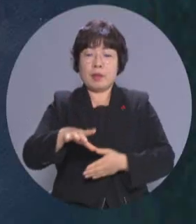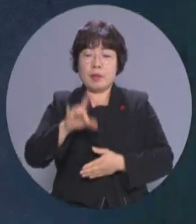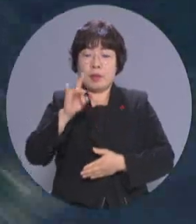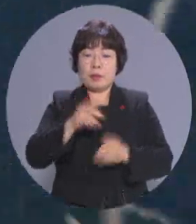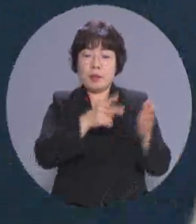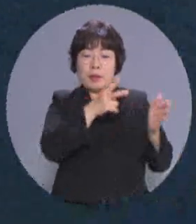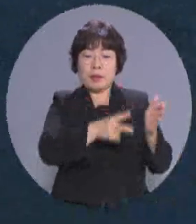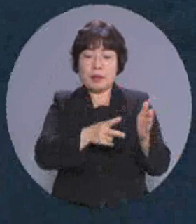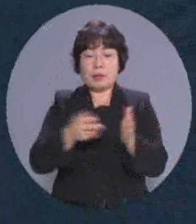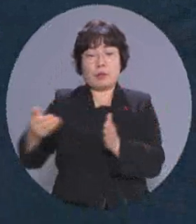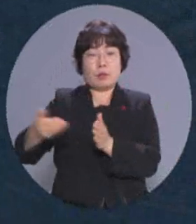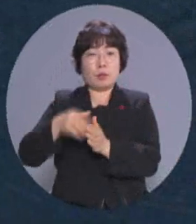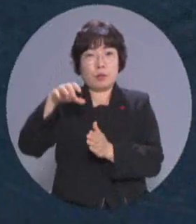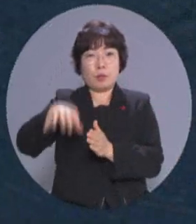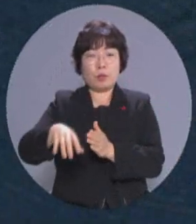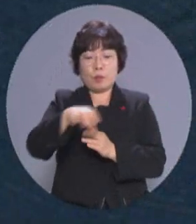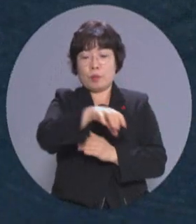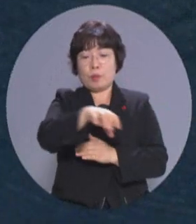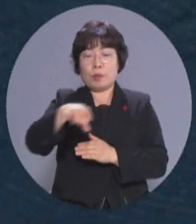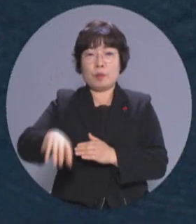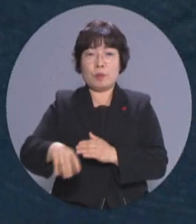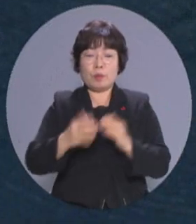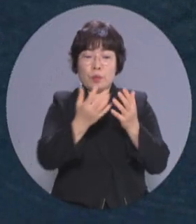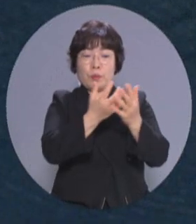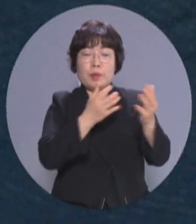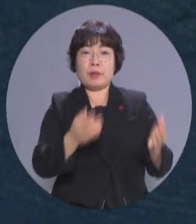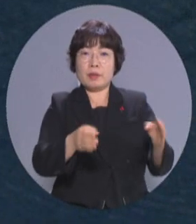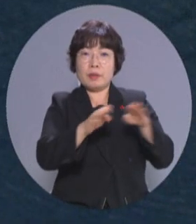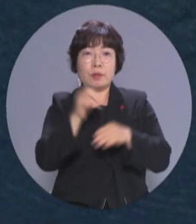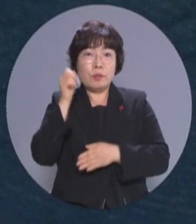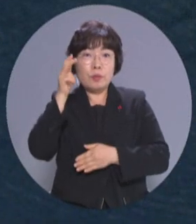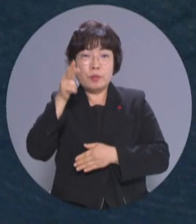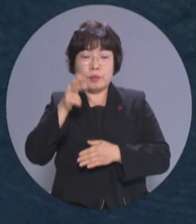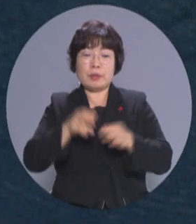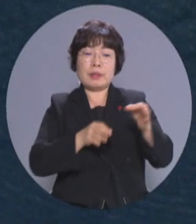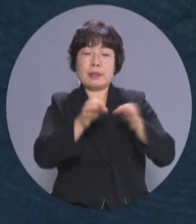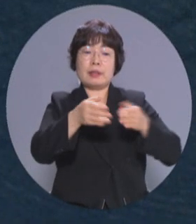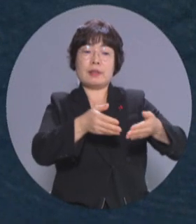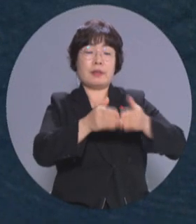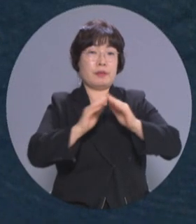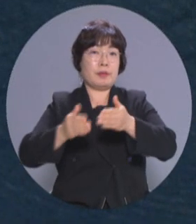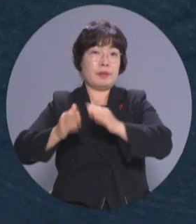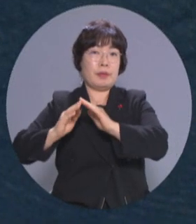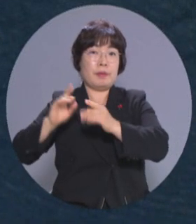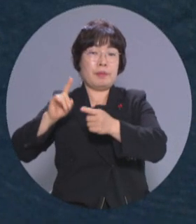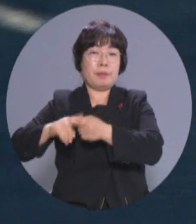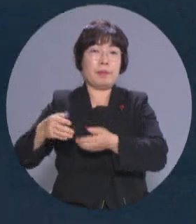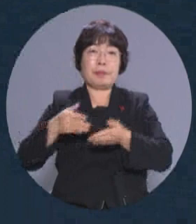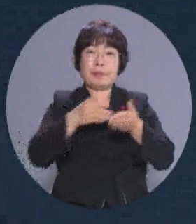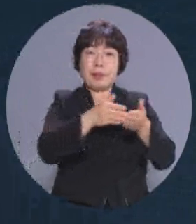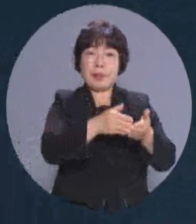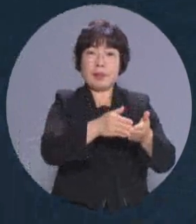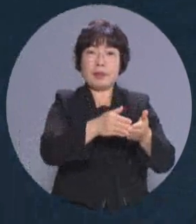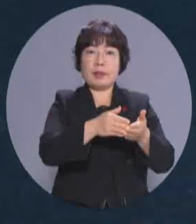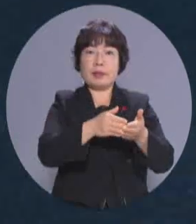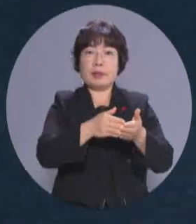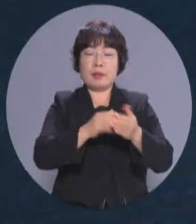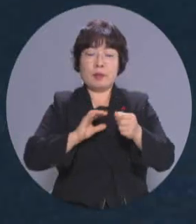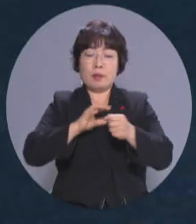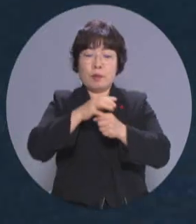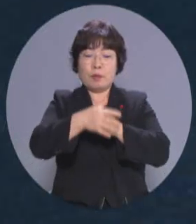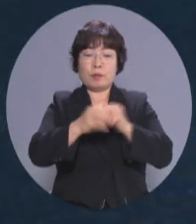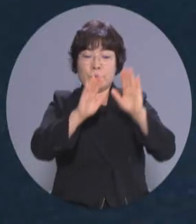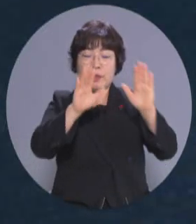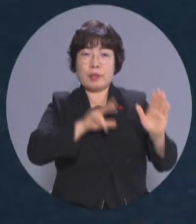기차역과 크루즈 부드 인근에는 컨벤션 센터와 숙박 상업 시설 복합 환승센터 등을 건립하고 국제관